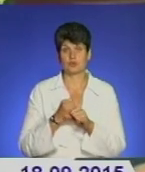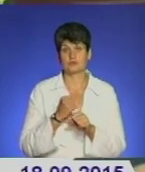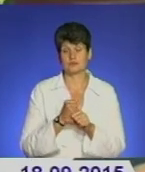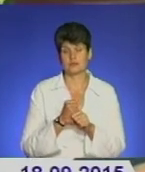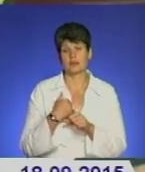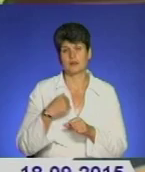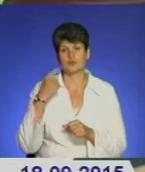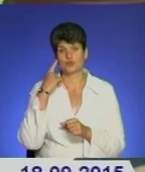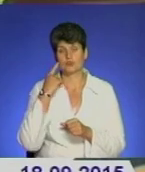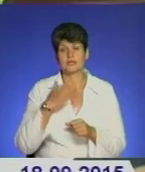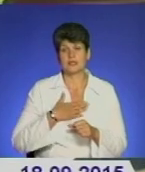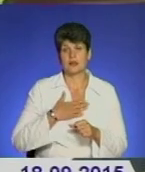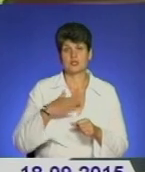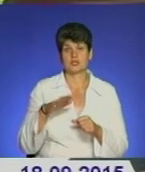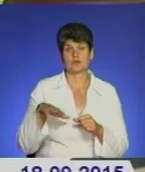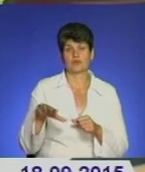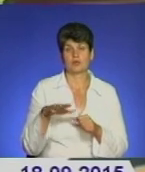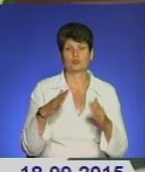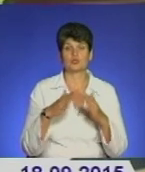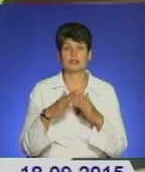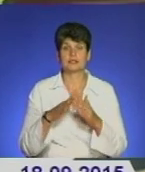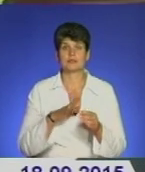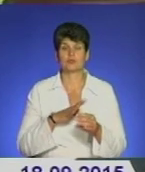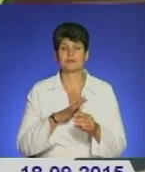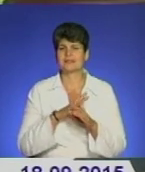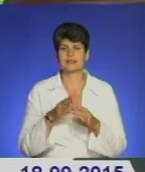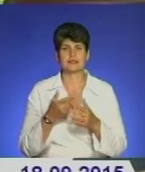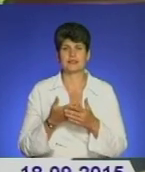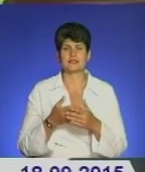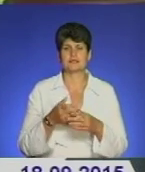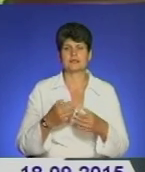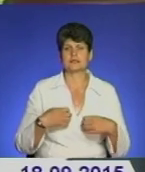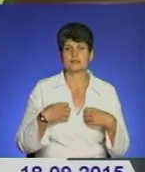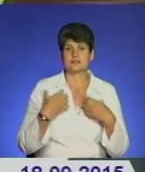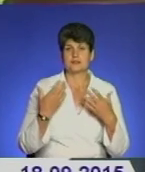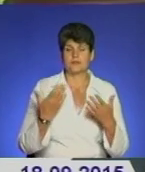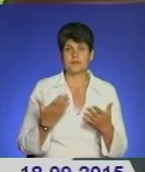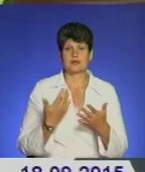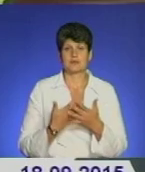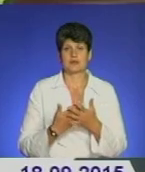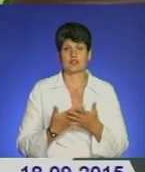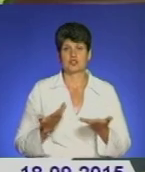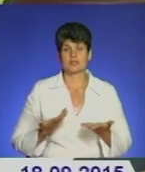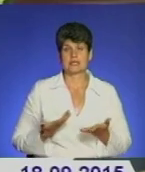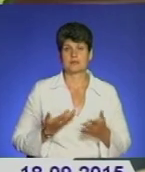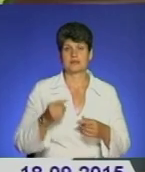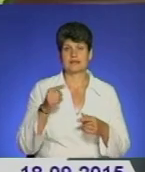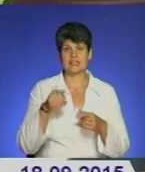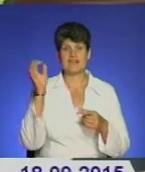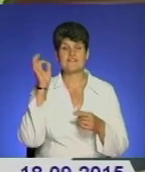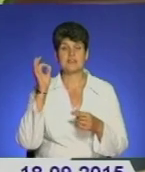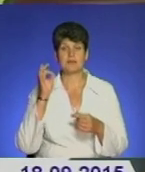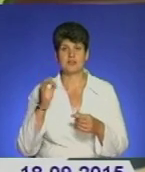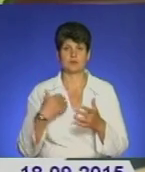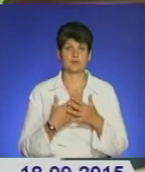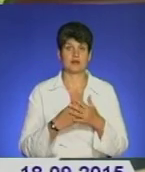ми б наші двори, наші будинки були б не такі ж карані, не такі нещасні. Ну, скажімо, жили б не так, як в Німеччині, але хоча б так, як в